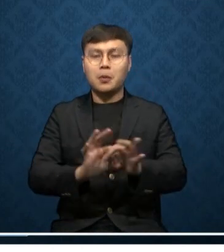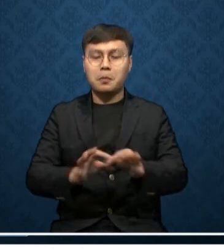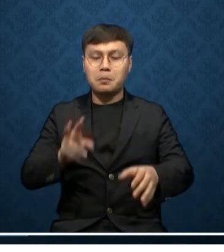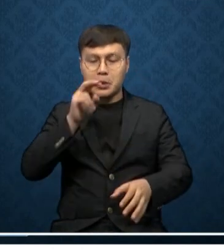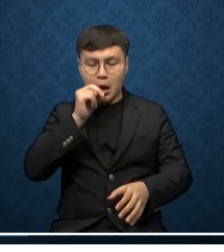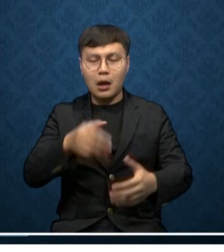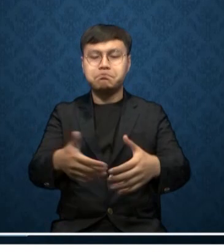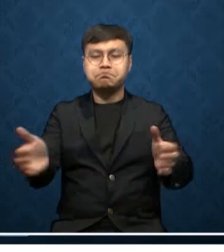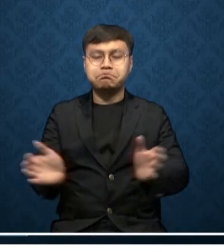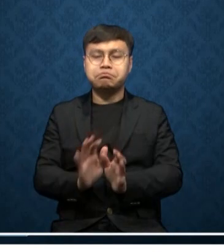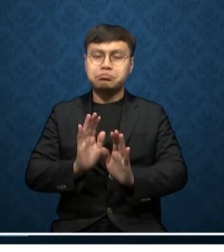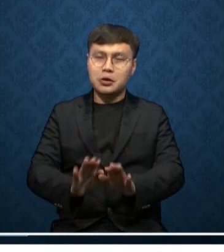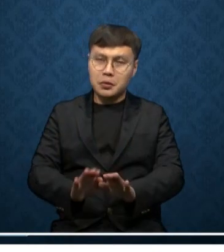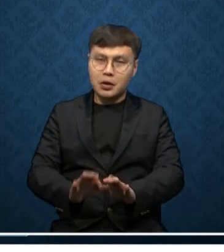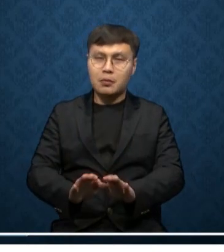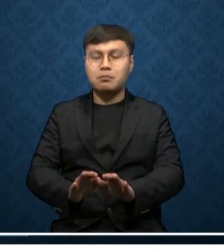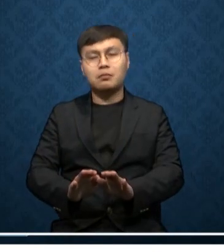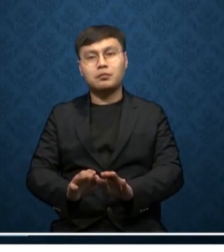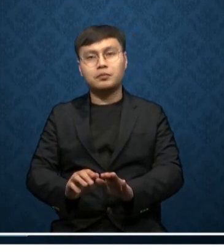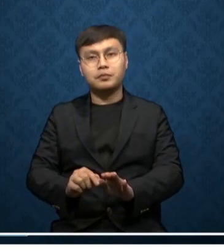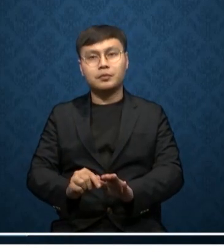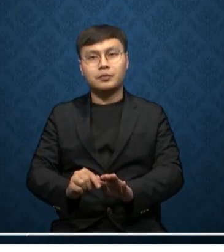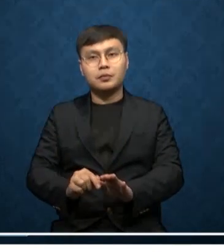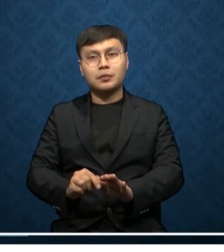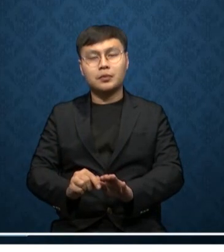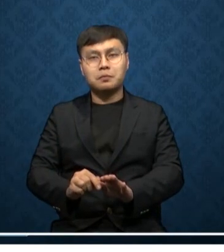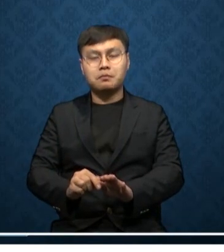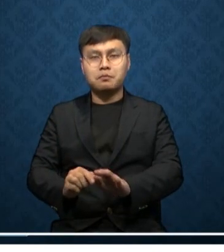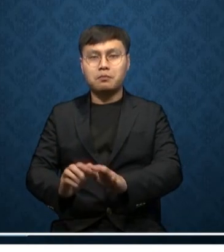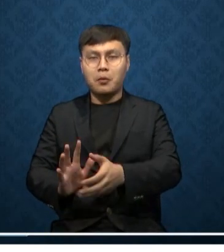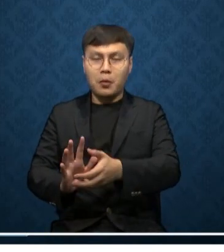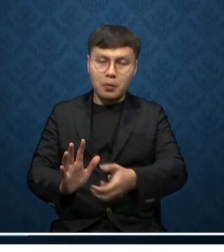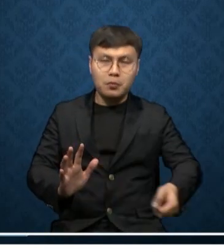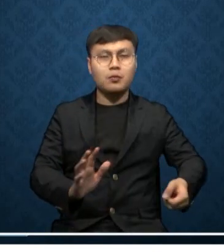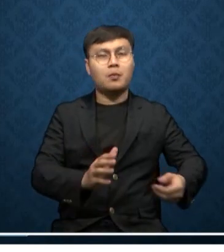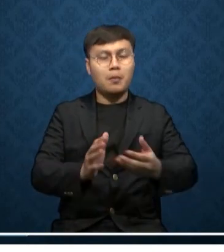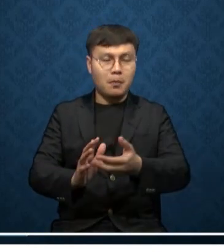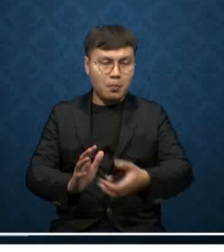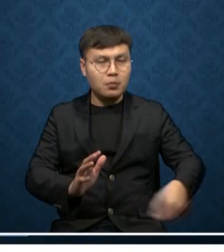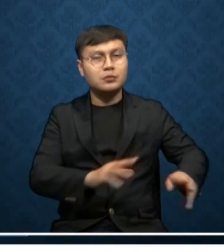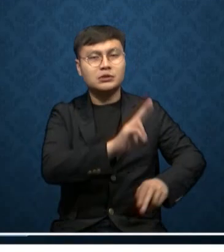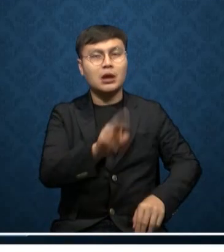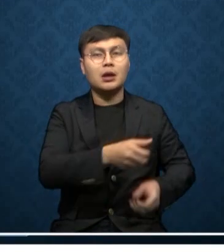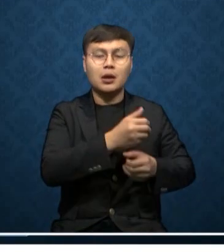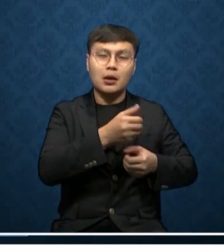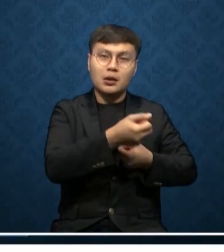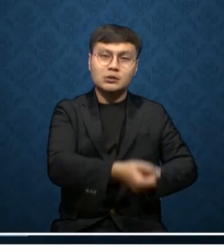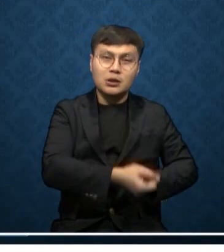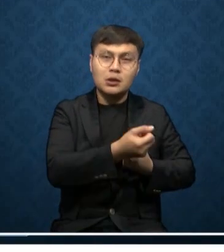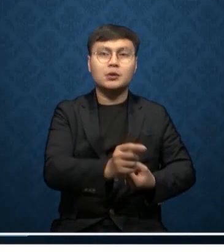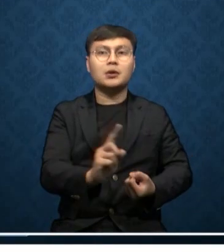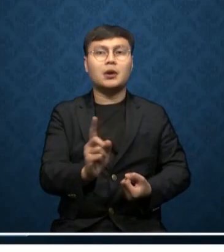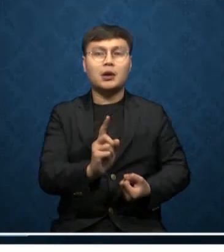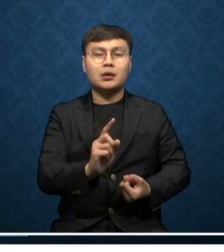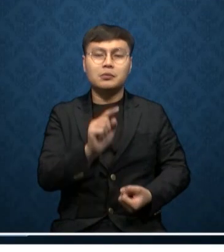บริหารจัดการน้ำเนี่ยจะสามารถรองรับพื้นที่ทำการเกษตรได้เท่าไหร่ในตละฤดูยิ่งเพราะอย่างยิ่งในช่วงต่อไปนี้ที่